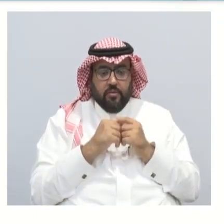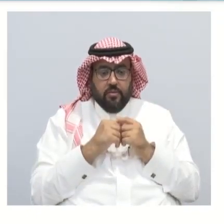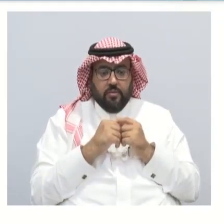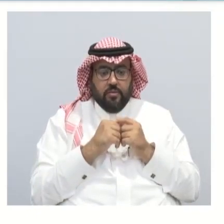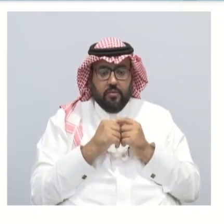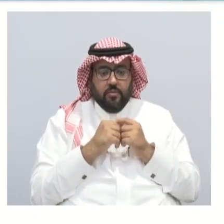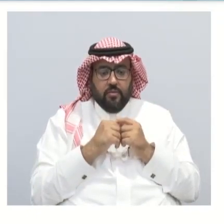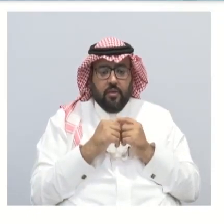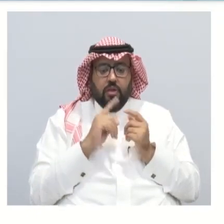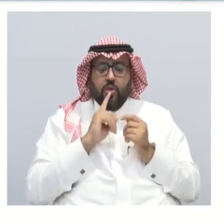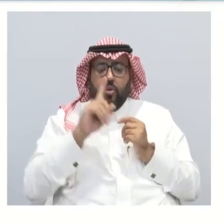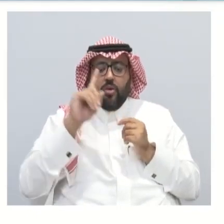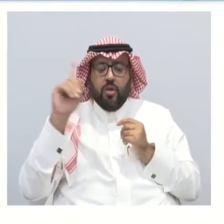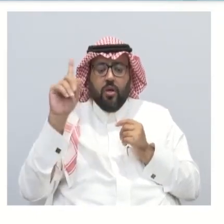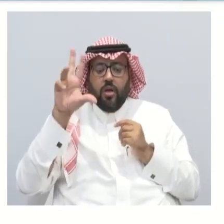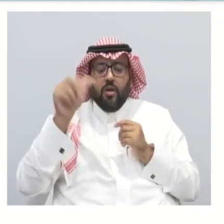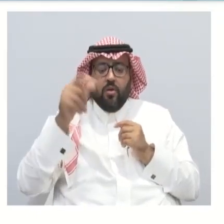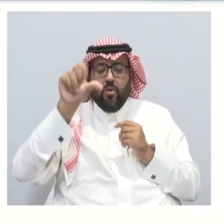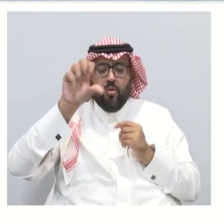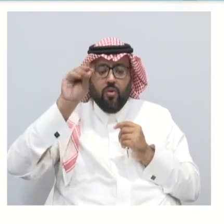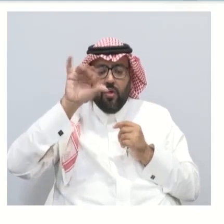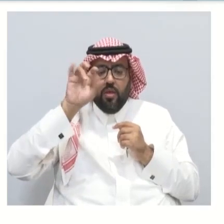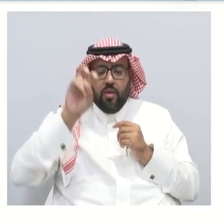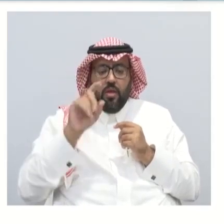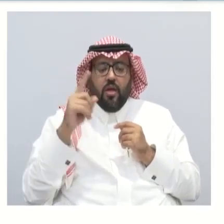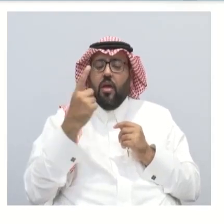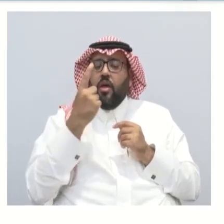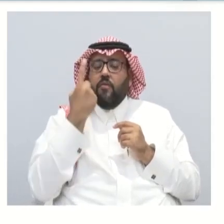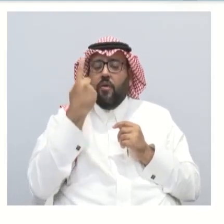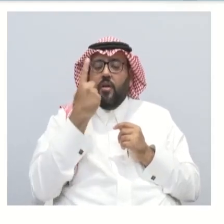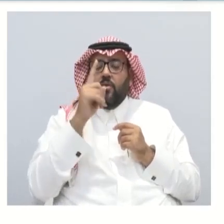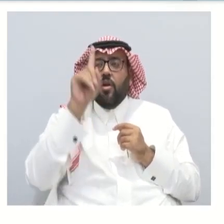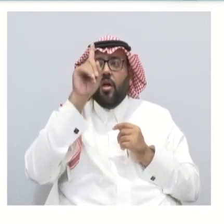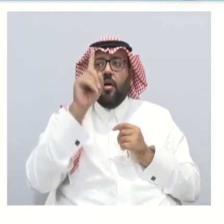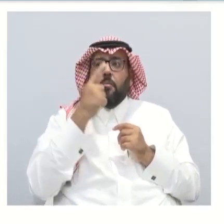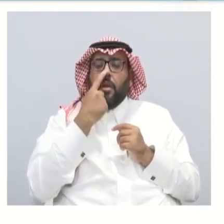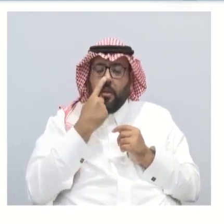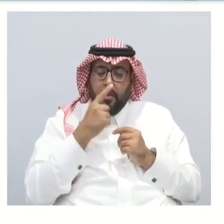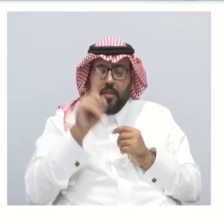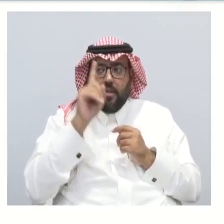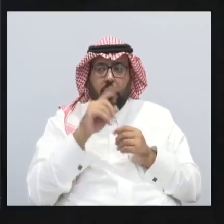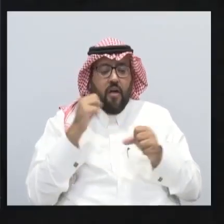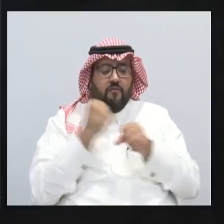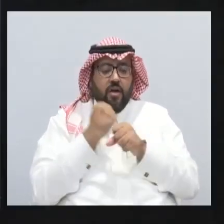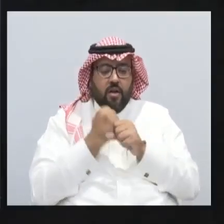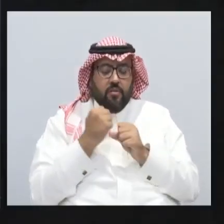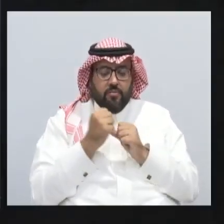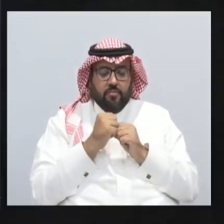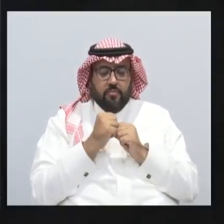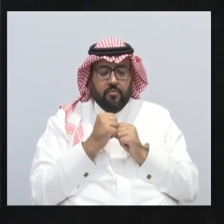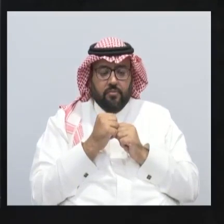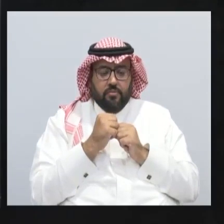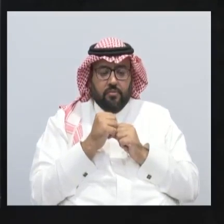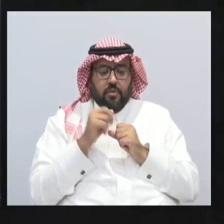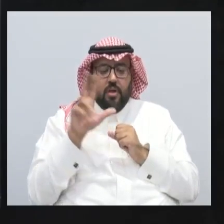هو افراد الله بالعباده العباده ما هي افعال من هي